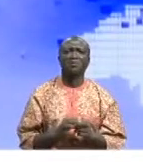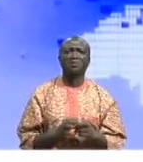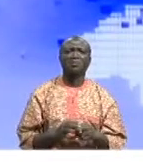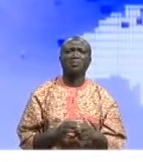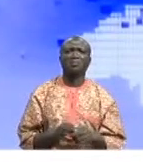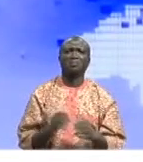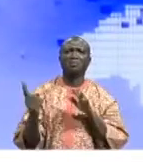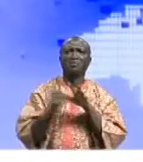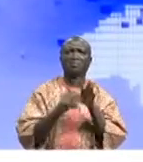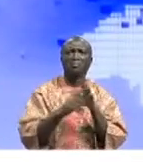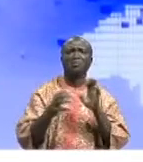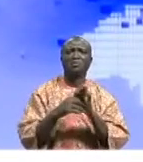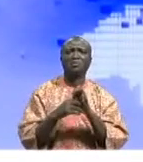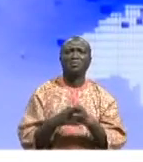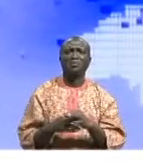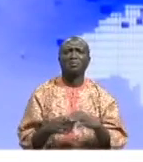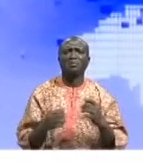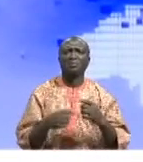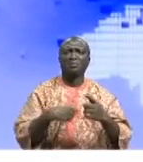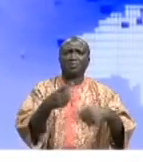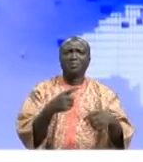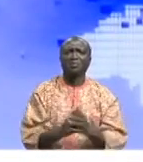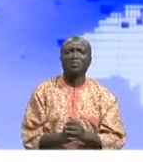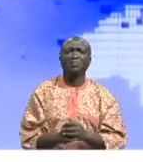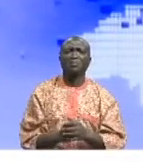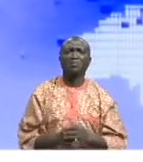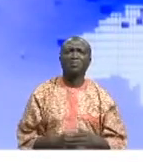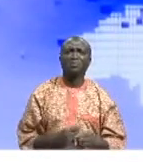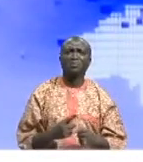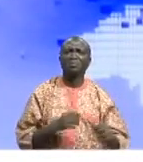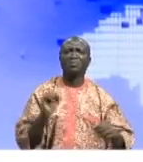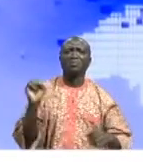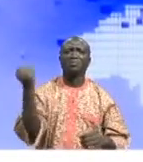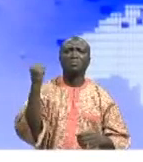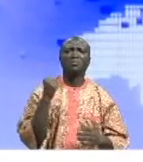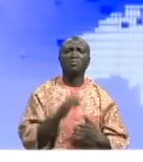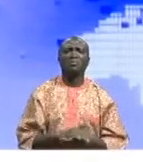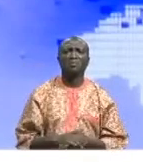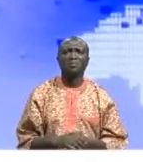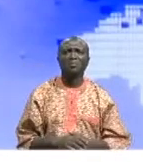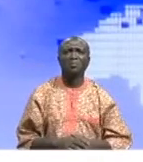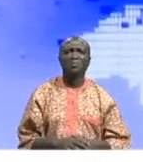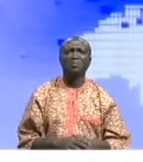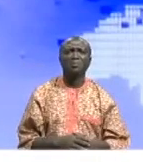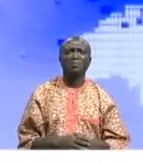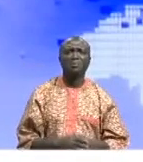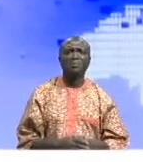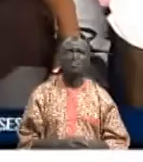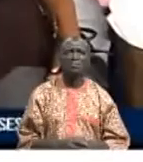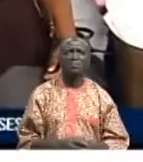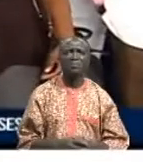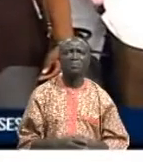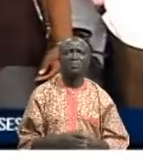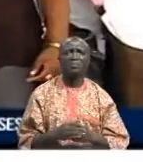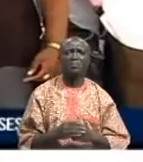menace de passer à la vitesse supérieure s'il n'obtiennent pas gain de cause dans les jours à venir plus de détails avec El Haj